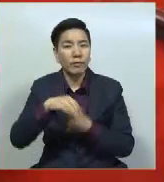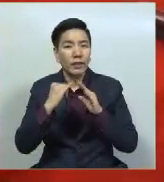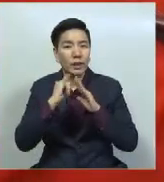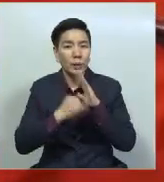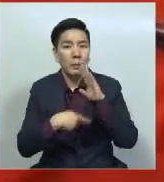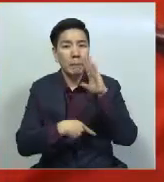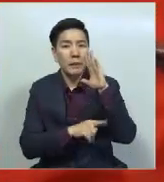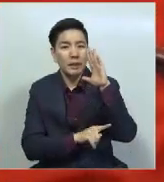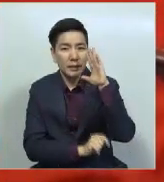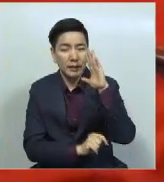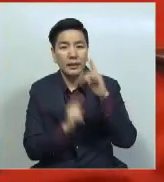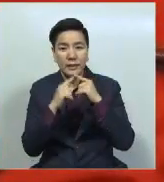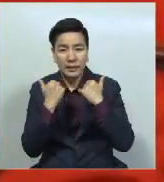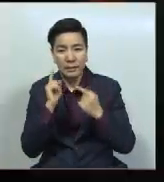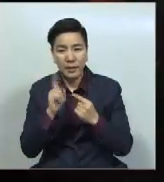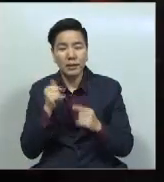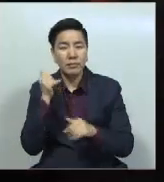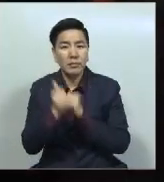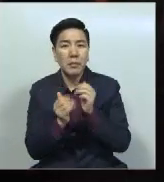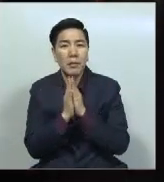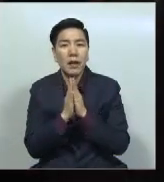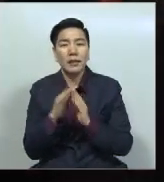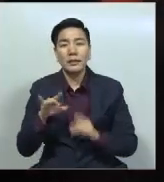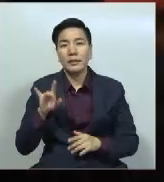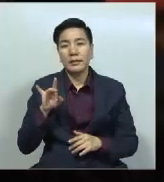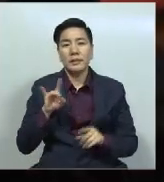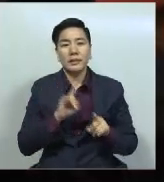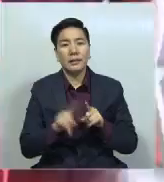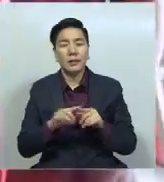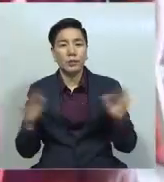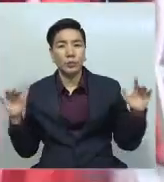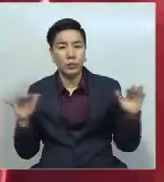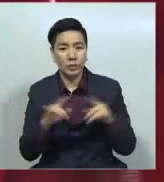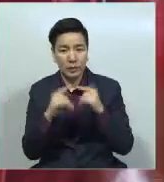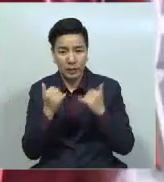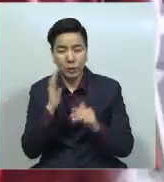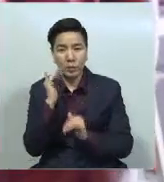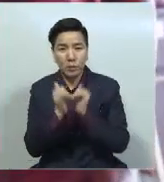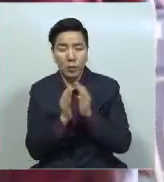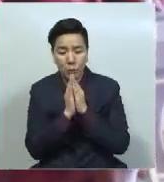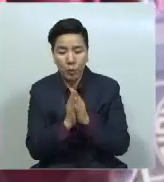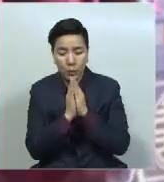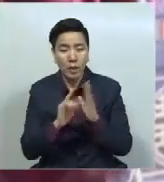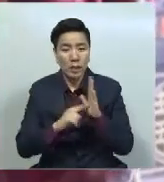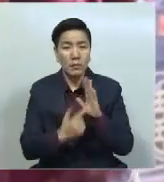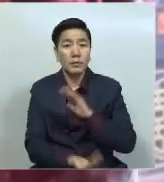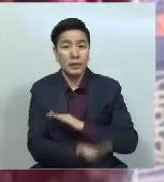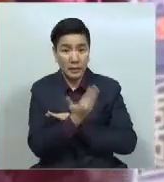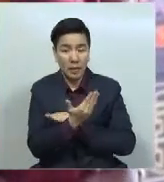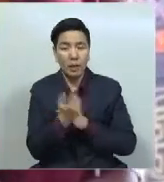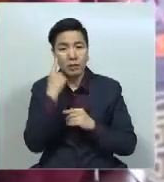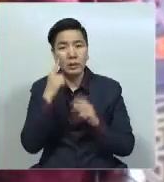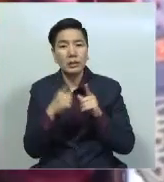จังหวัดปัตตานีซึ่งจุดนี้ถือว่าเป็นที่ประทับขององค์เจ้าแม่ลิ้มกอเหนียวนะครับมีประชาชนเดินทางมากราบไหว้ตั้งแต่ช่วงเช้